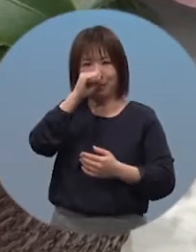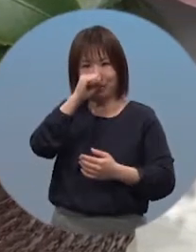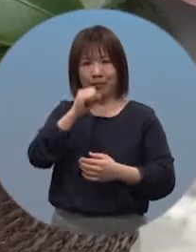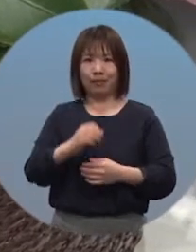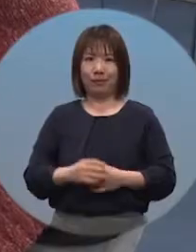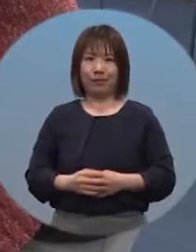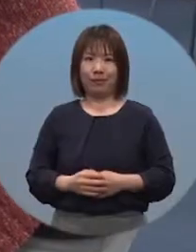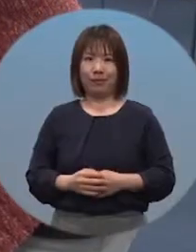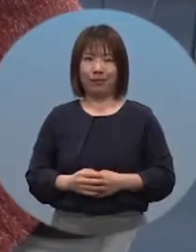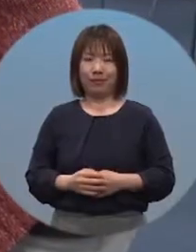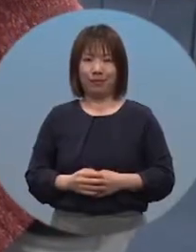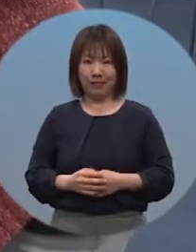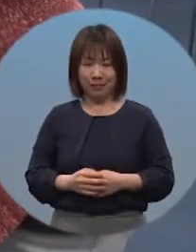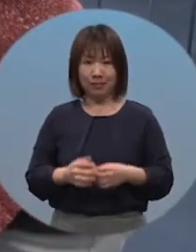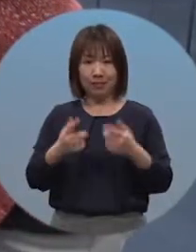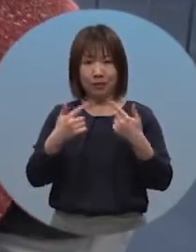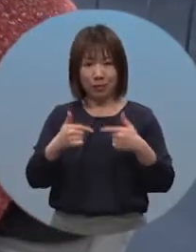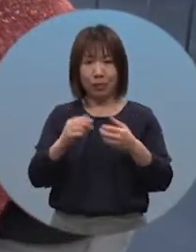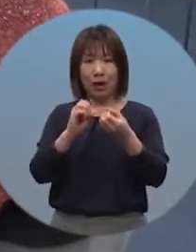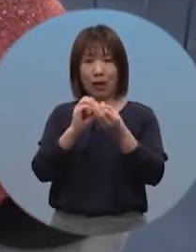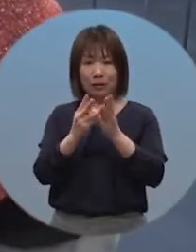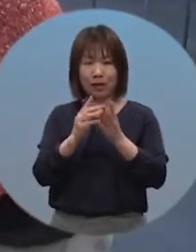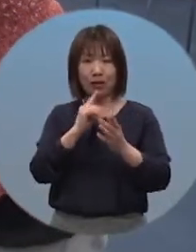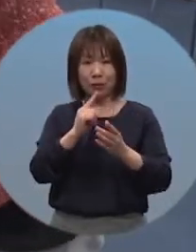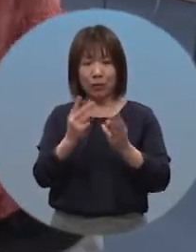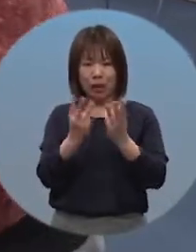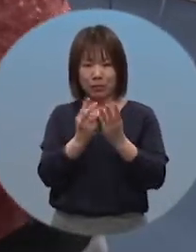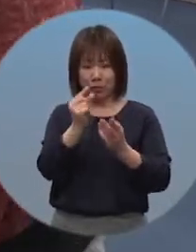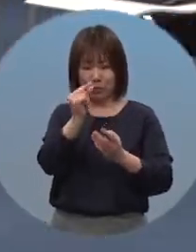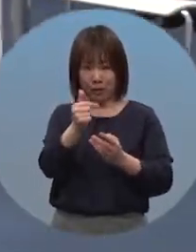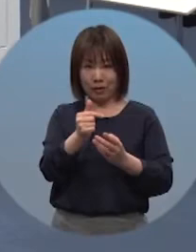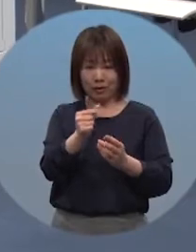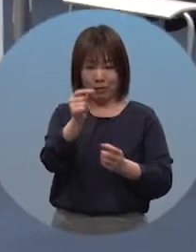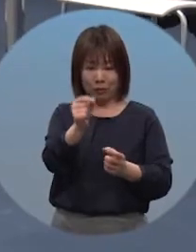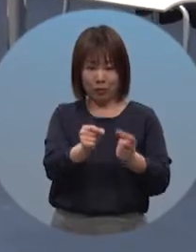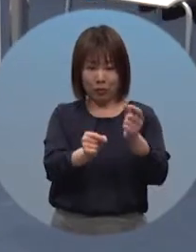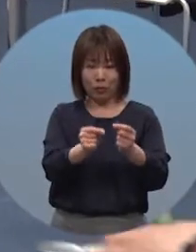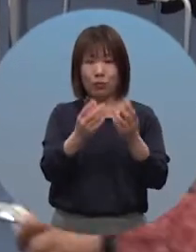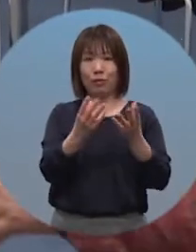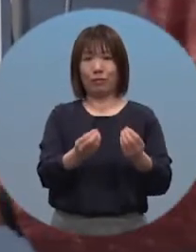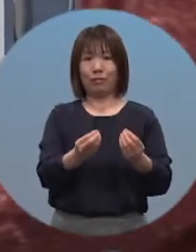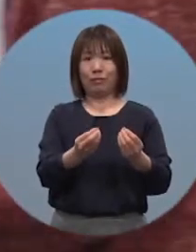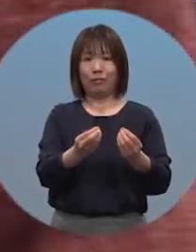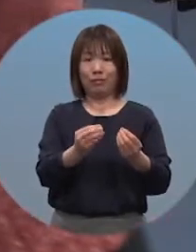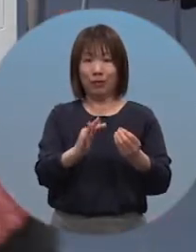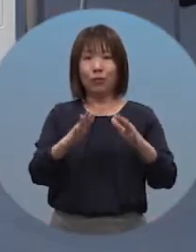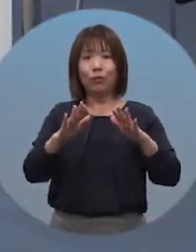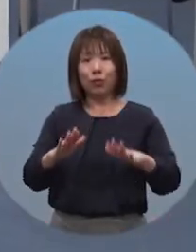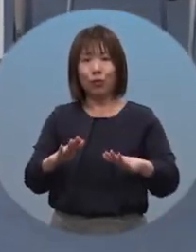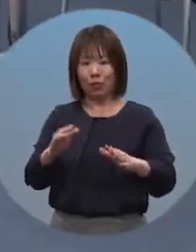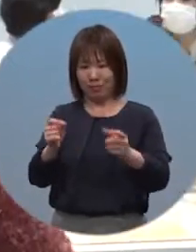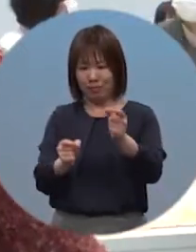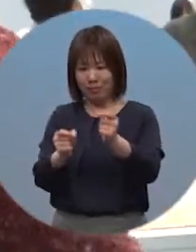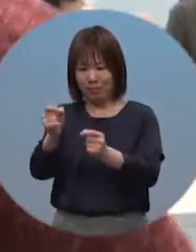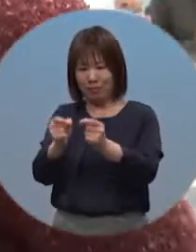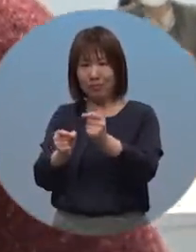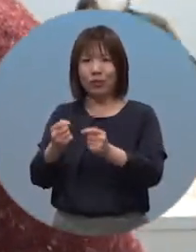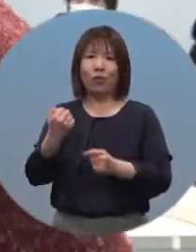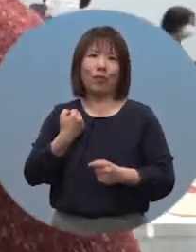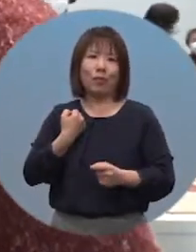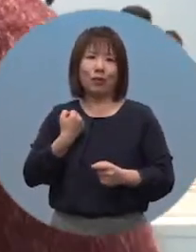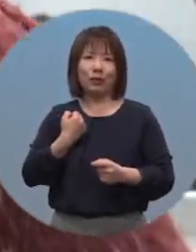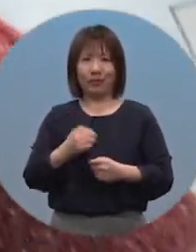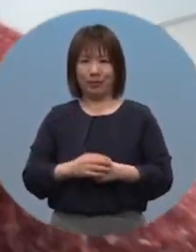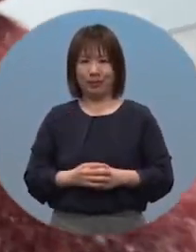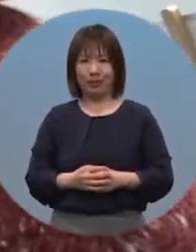花いけることが一歩ゲルのが普通なのであるこんなにたくさん入っていうのは面白かったでしたん津田日